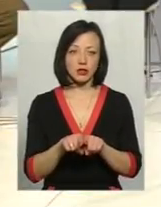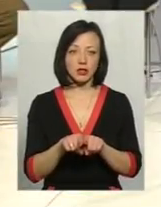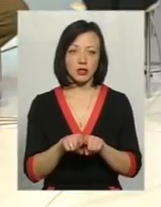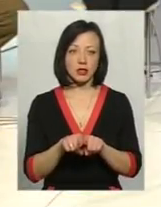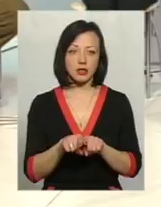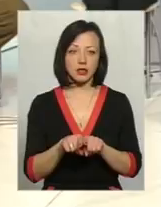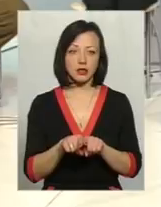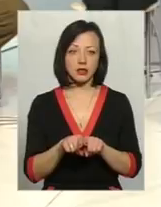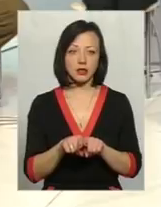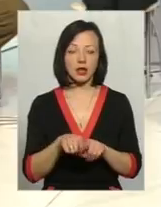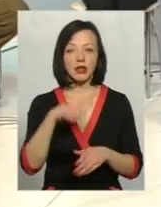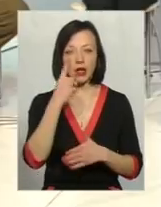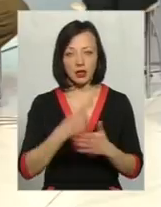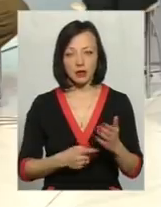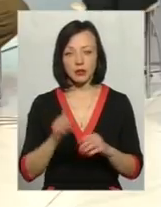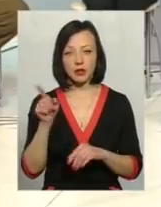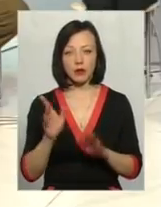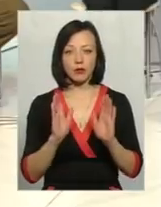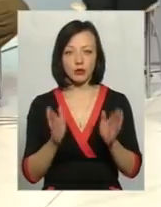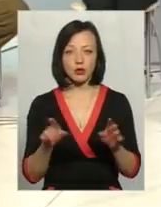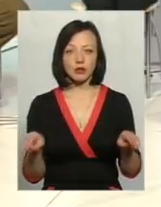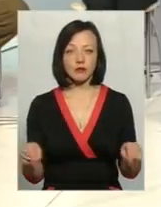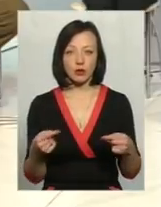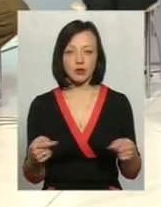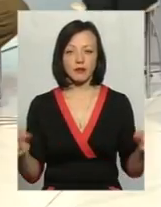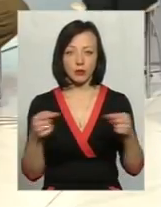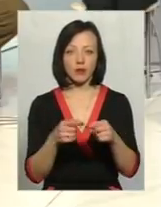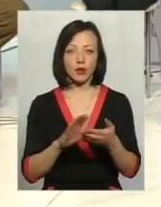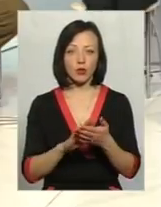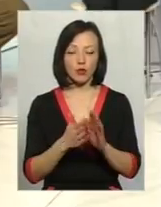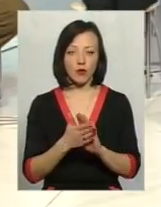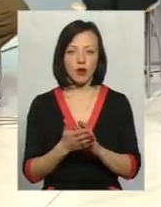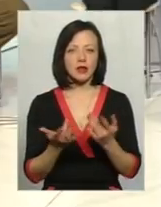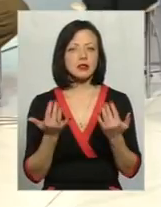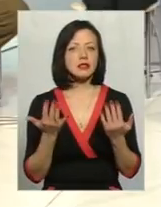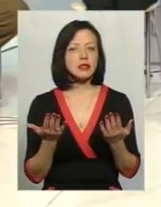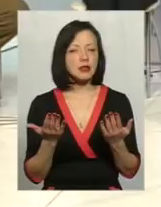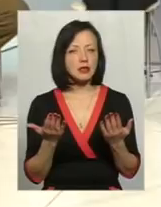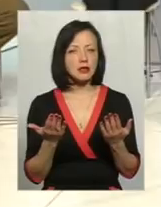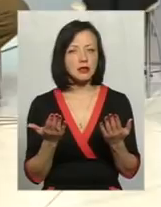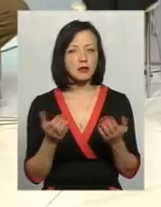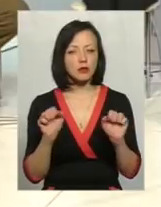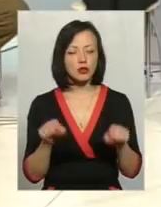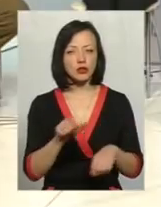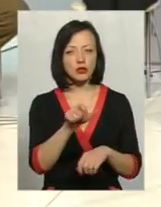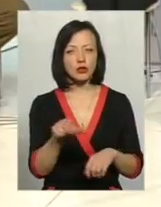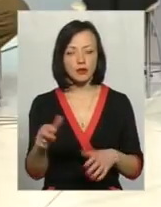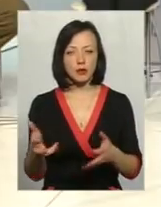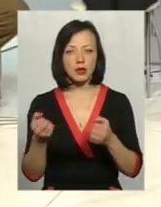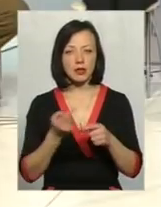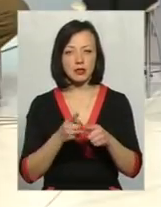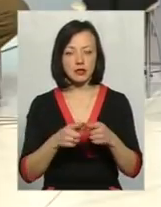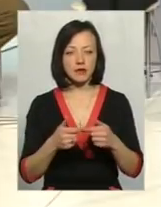відділ. Надіємося, там буде створені відповідні умови для. Скільки він чоловік може прийняти